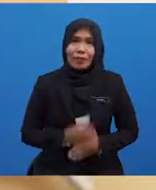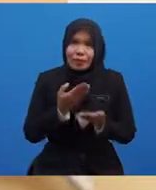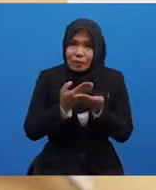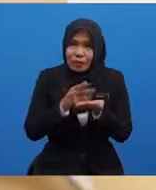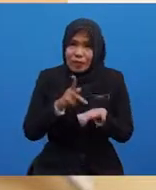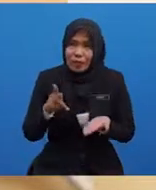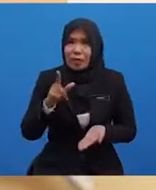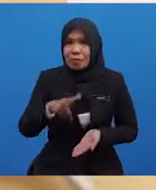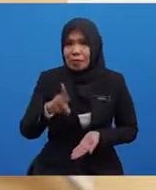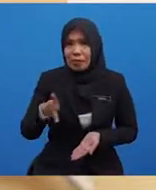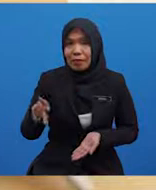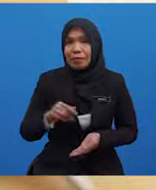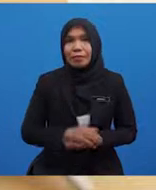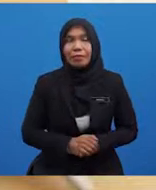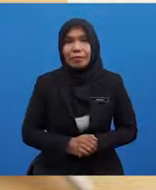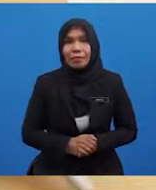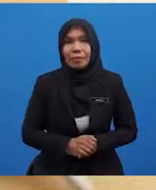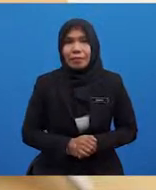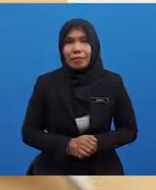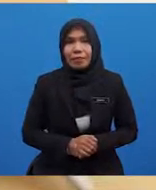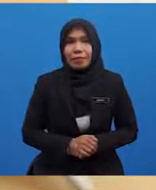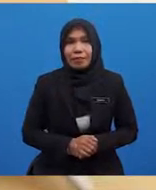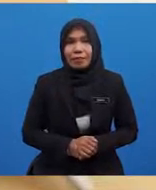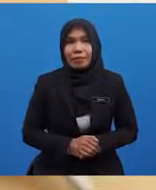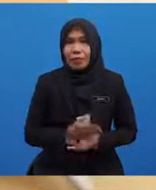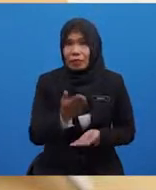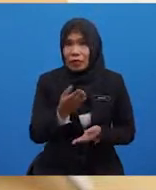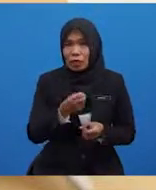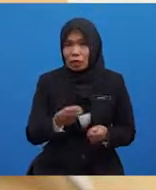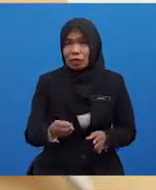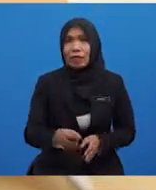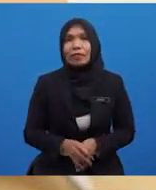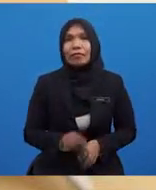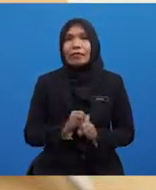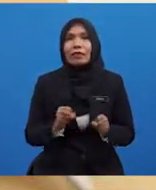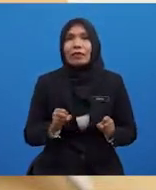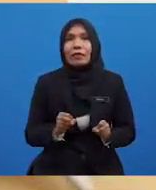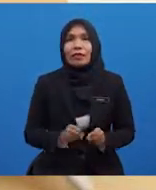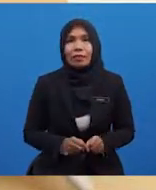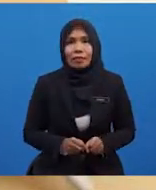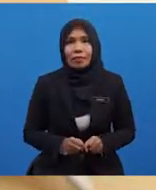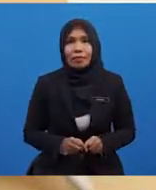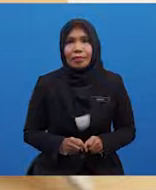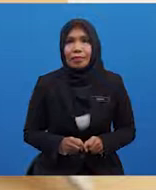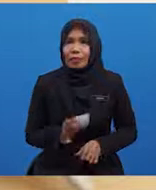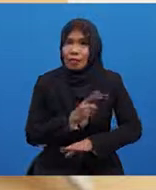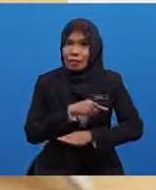Baiklah para pelajar sekalian, kamu sudah sedia dengan pembelajaran hari